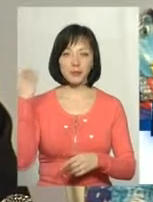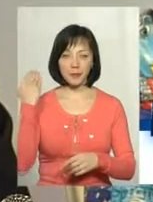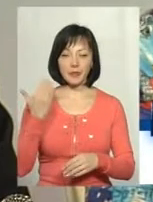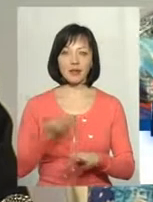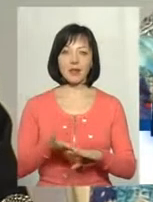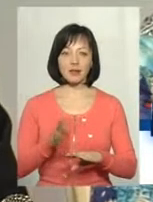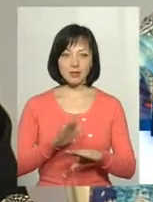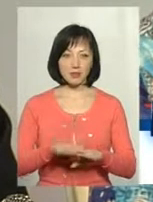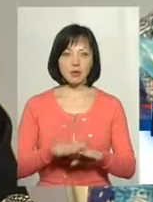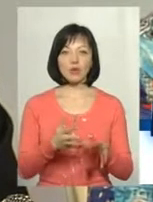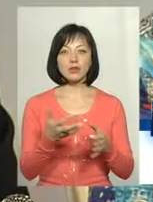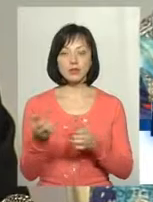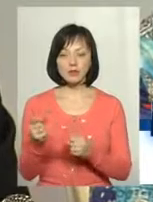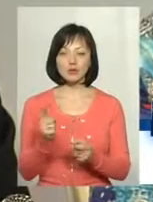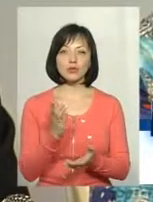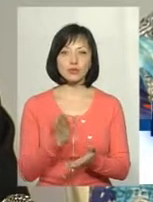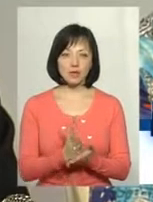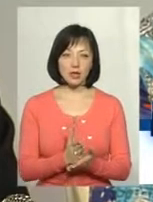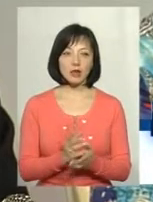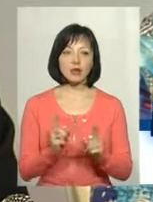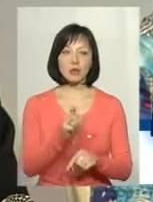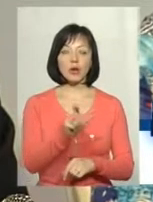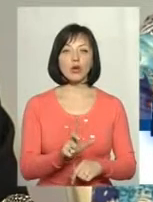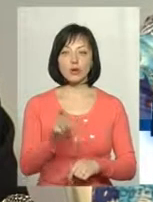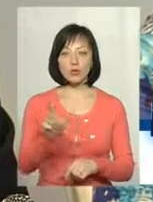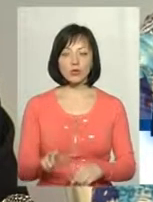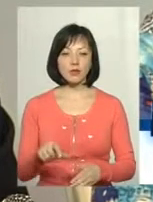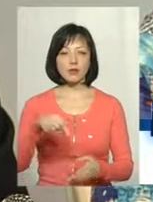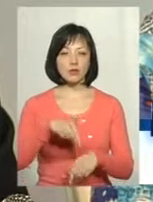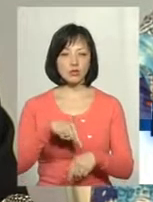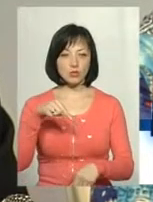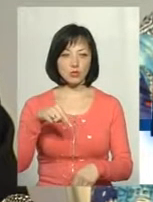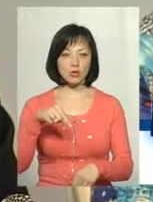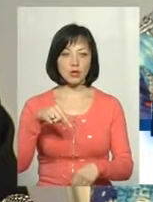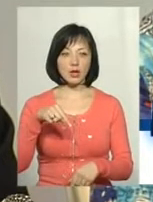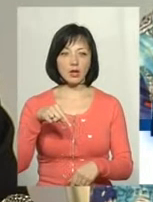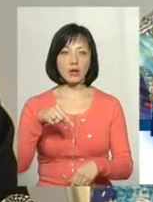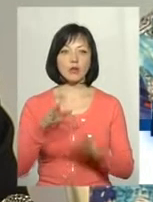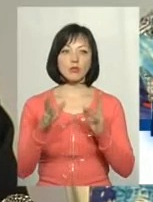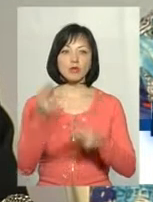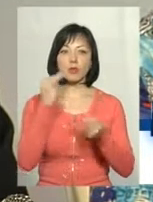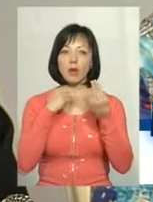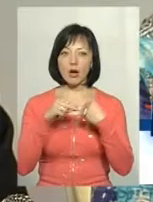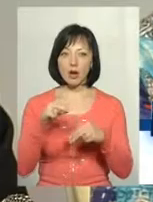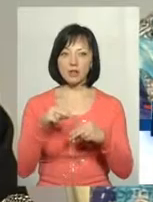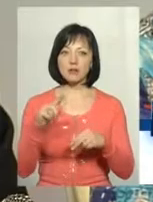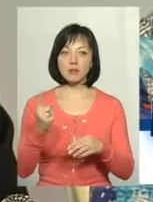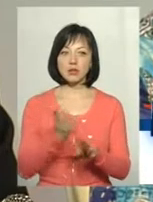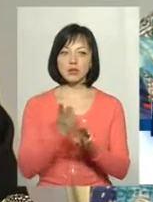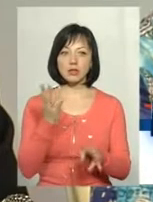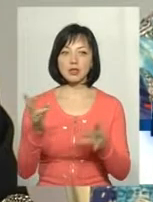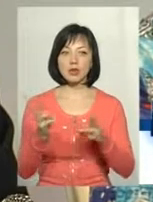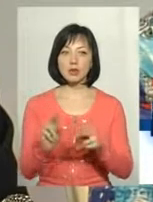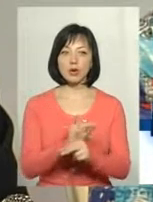то, що отримали, то отримали. І для того, щоб люди відчули, що буде покращення, то в першу чергу треба